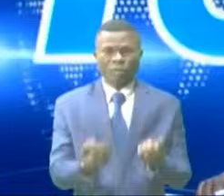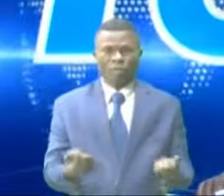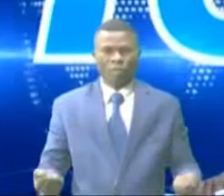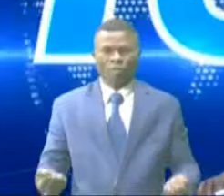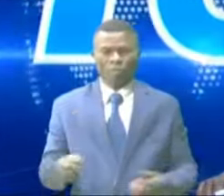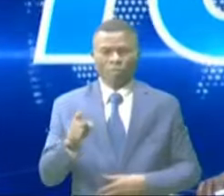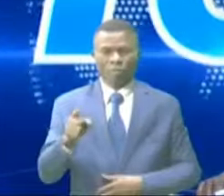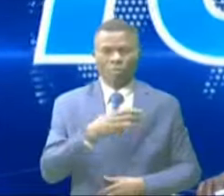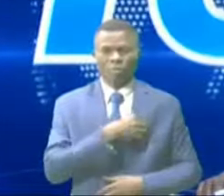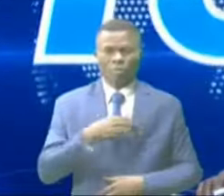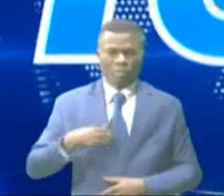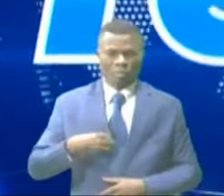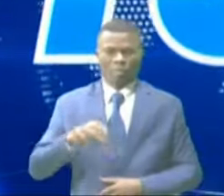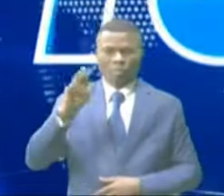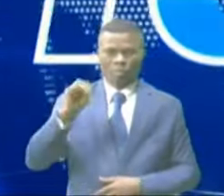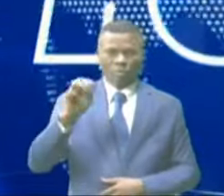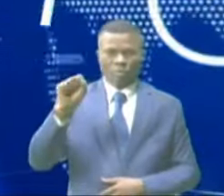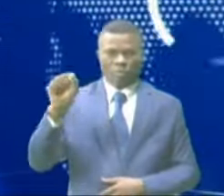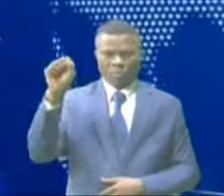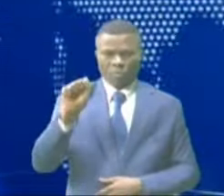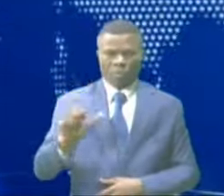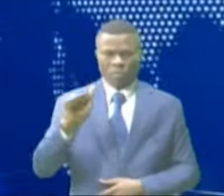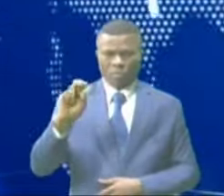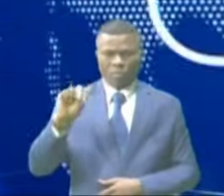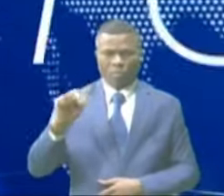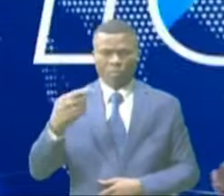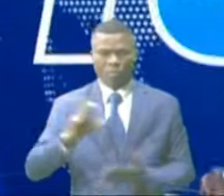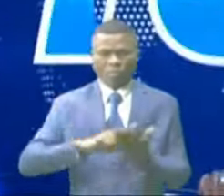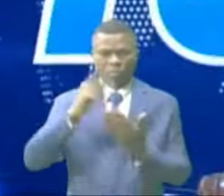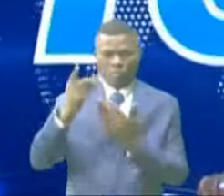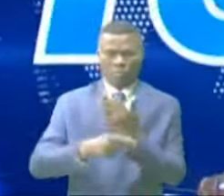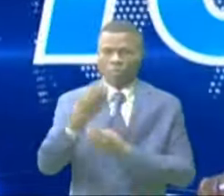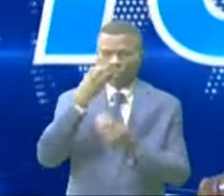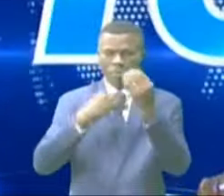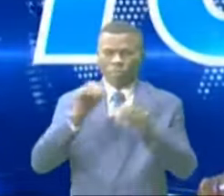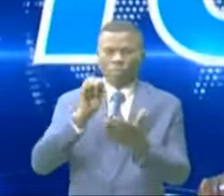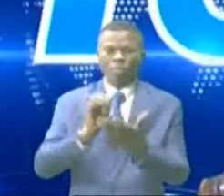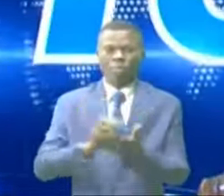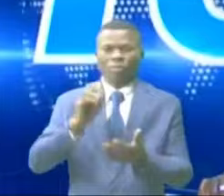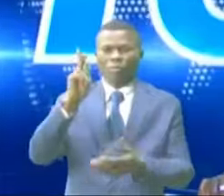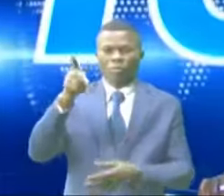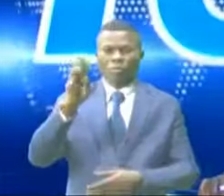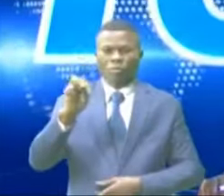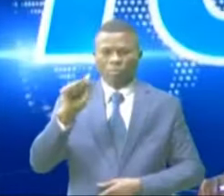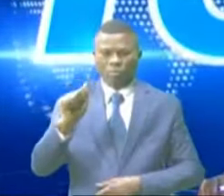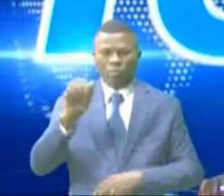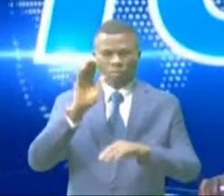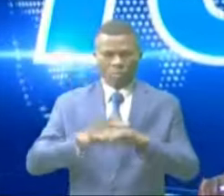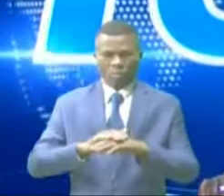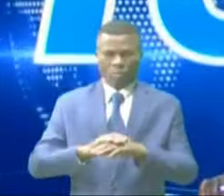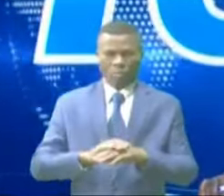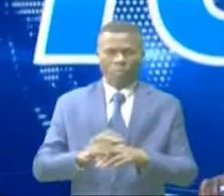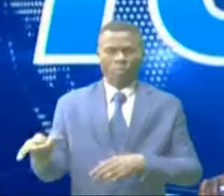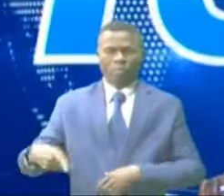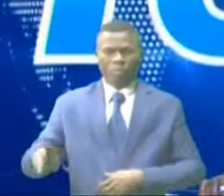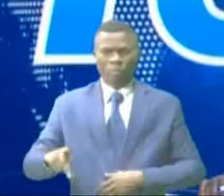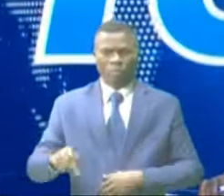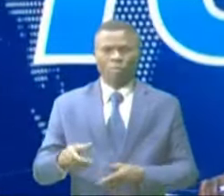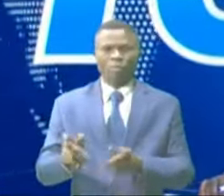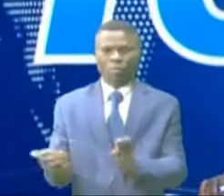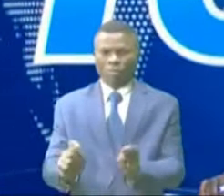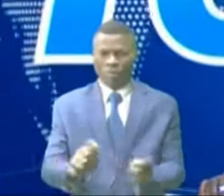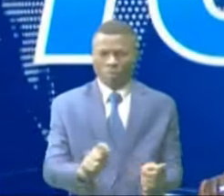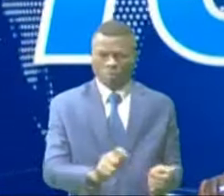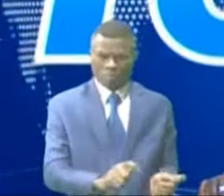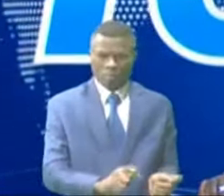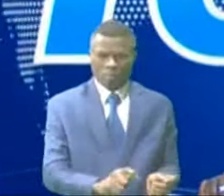et Mireille Massangou et la délégation du Programme alimentaire mondial PAM viennent de séjourner dans la province du Tanganyika.